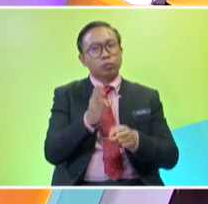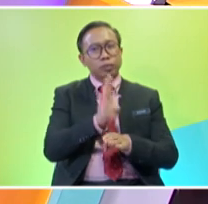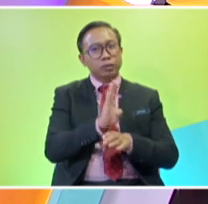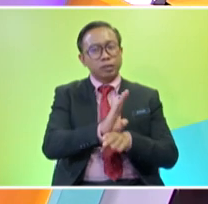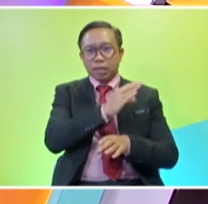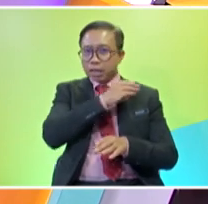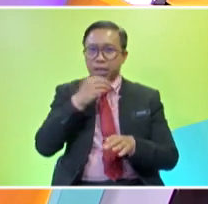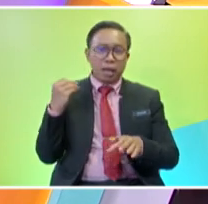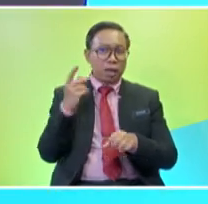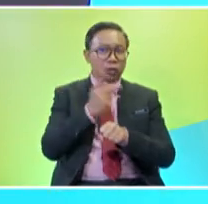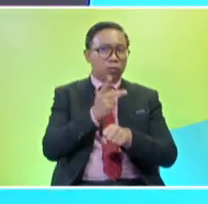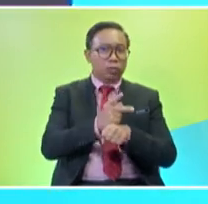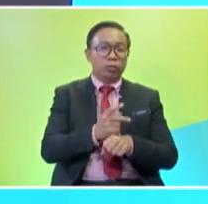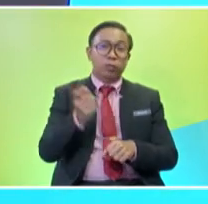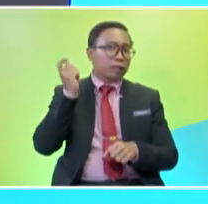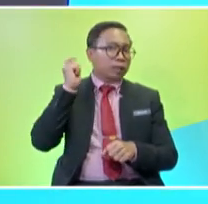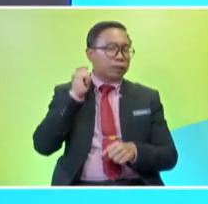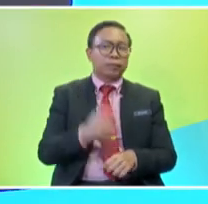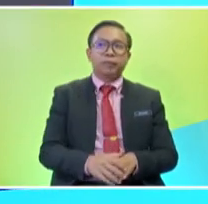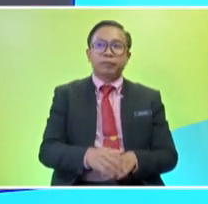kuprem tadi oke bacaannya